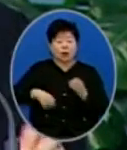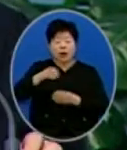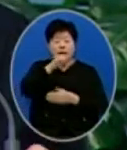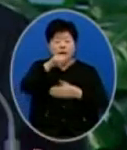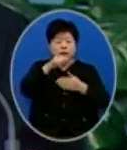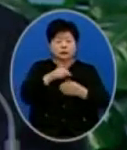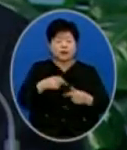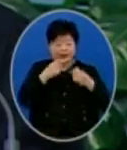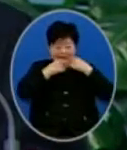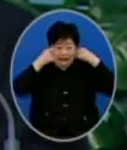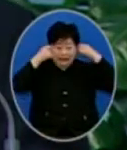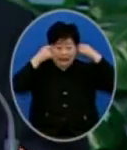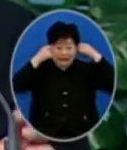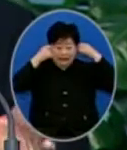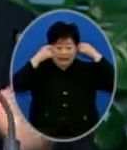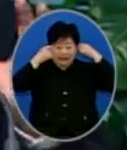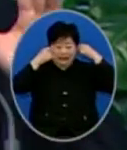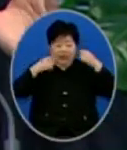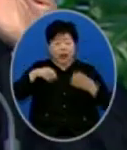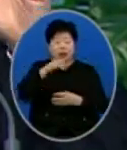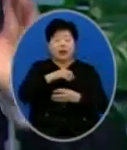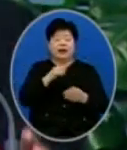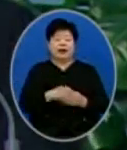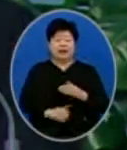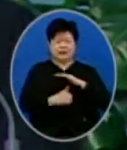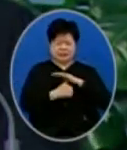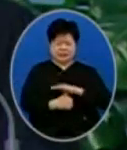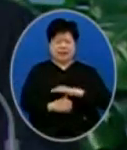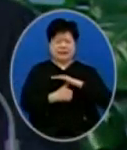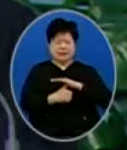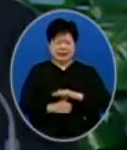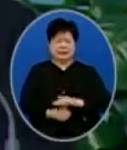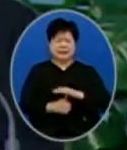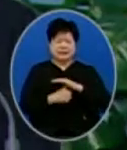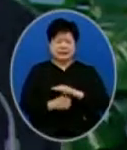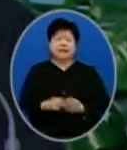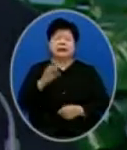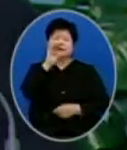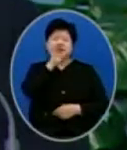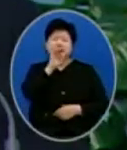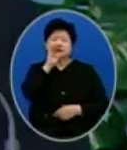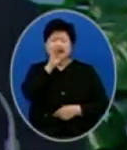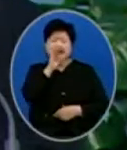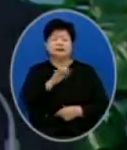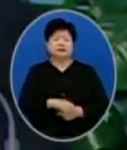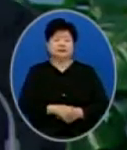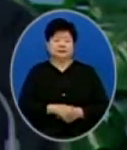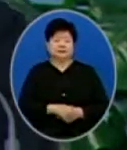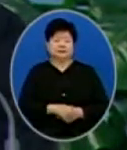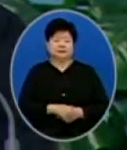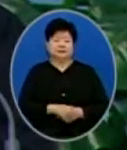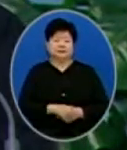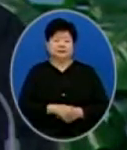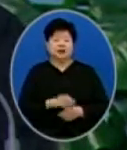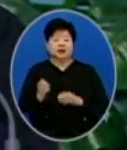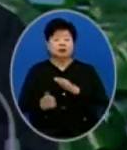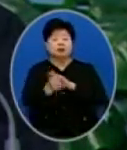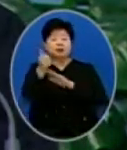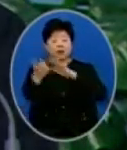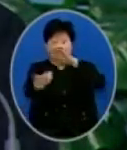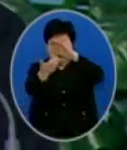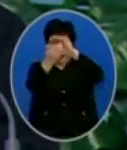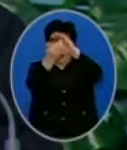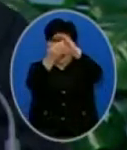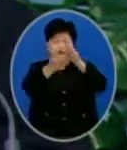환란적에도 즐거워하나니이는 환란은 인내를 인내는 연단을 연단은 소망을